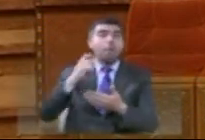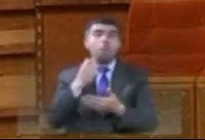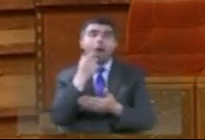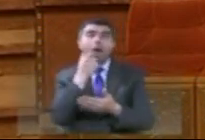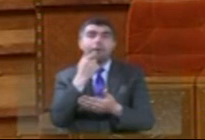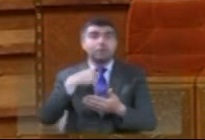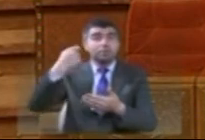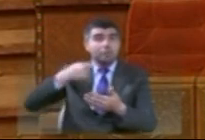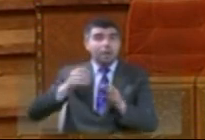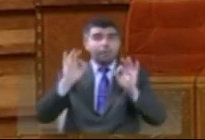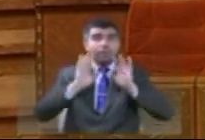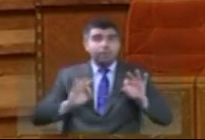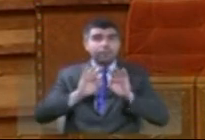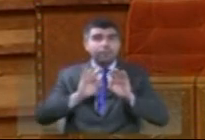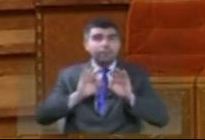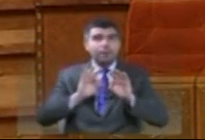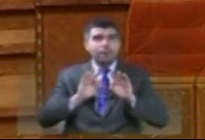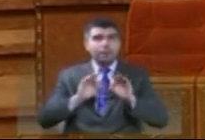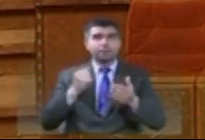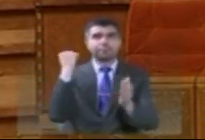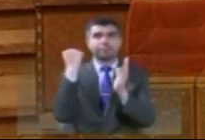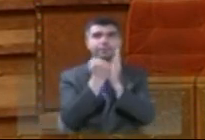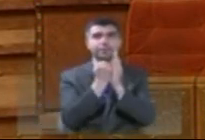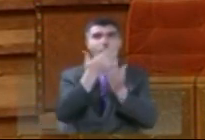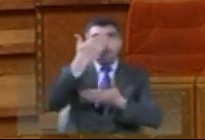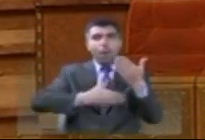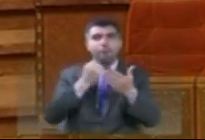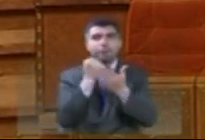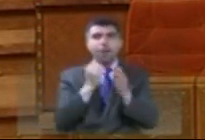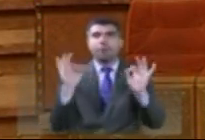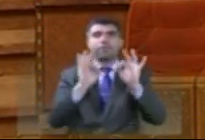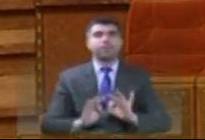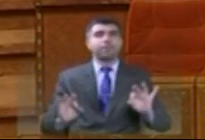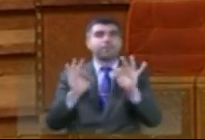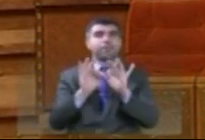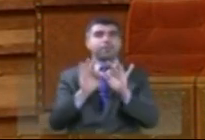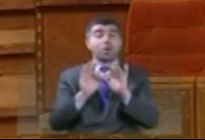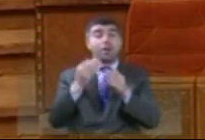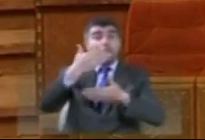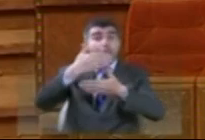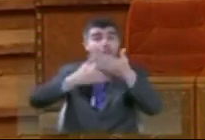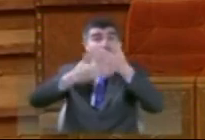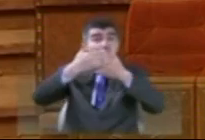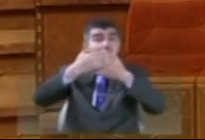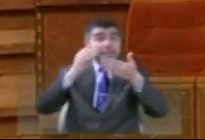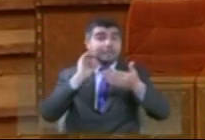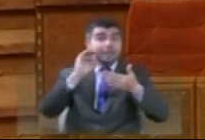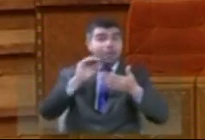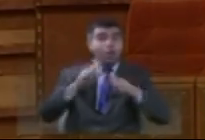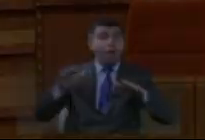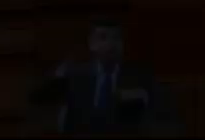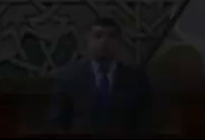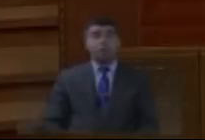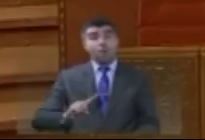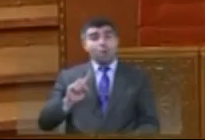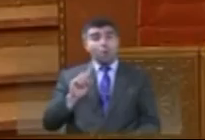لم يعد يعطى اي رخصه لمن يريد انه يبني الدار ديالو في الملك العمومي البحري، انما سيكون موجها بالدرجه الاولى الى الاستثمار.